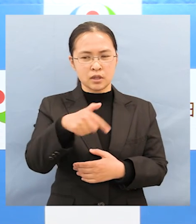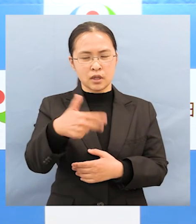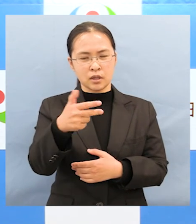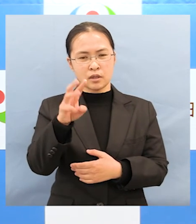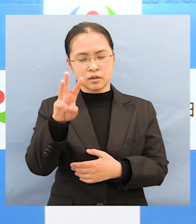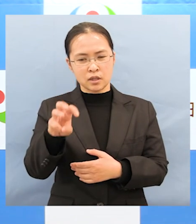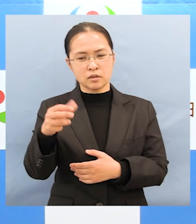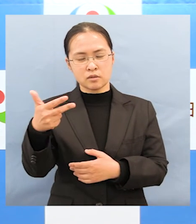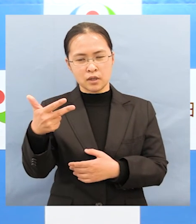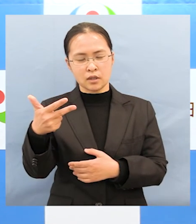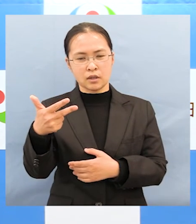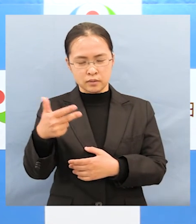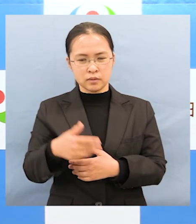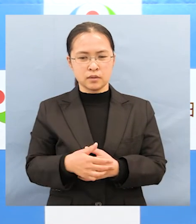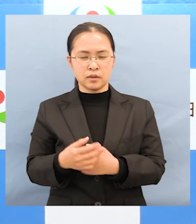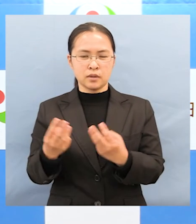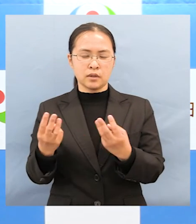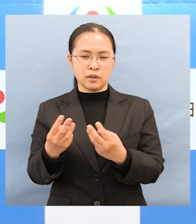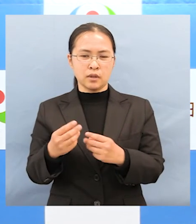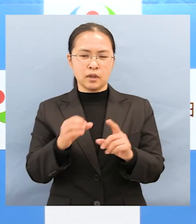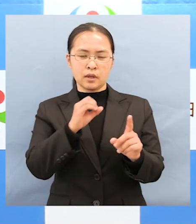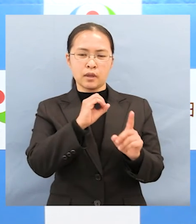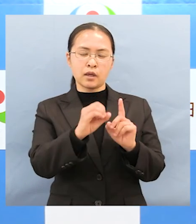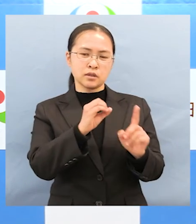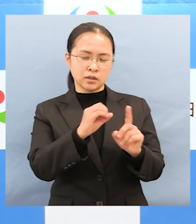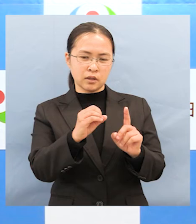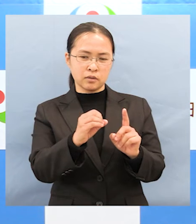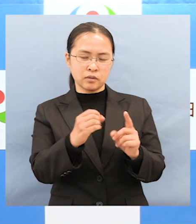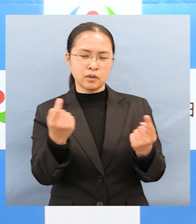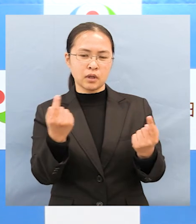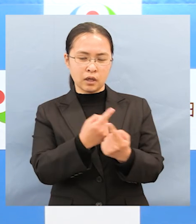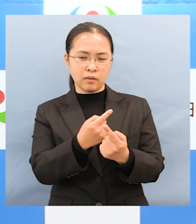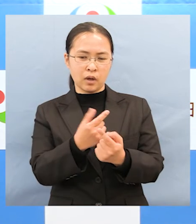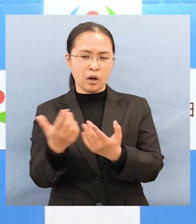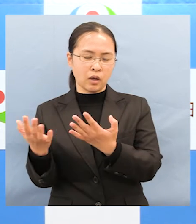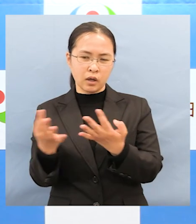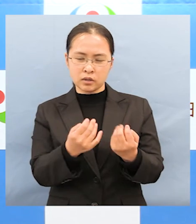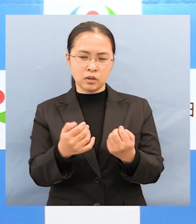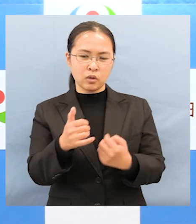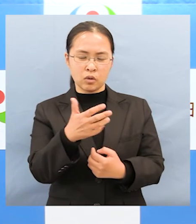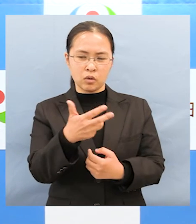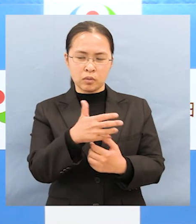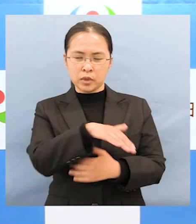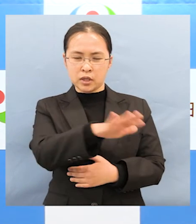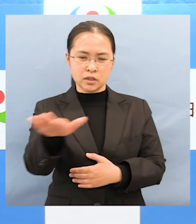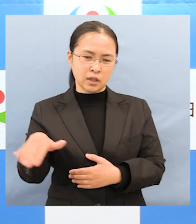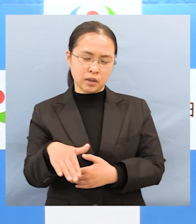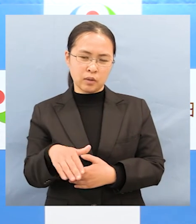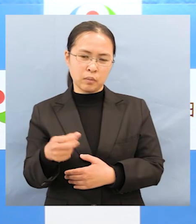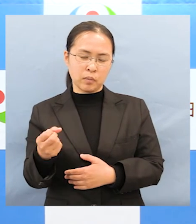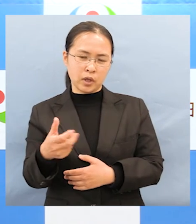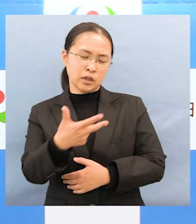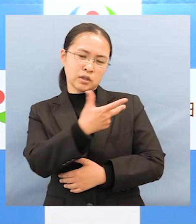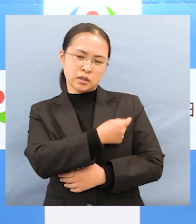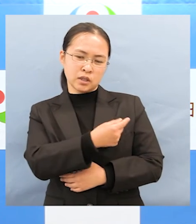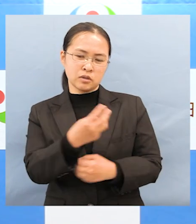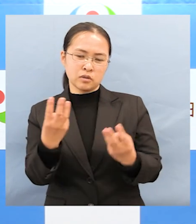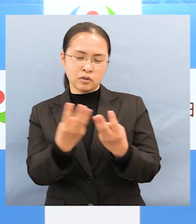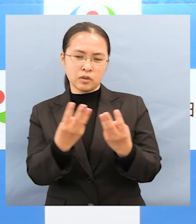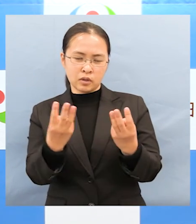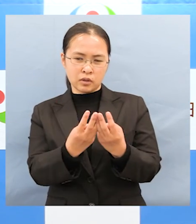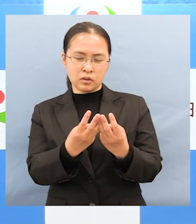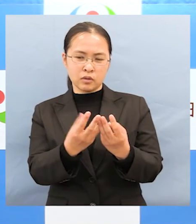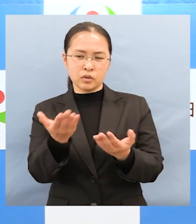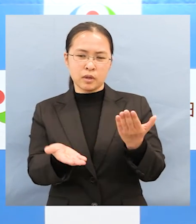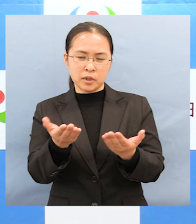1737件ということで、電子版やはり相当多くの方、多くの方といっても人数全体の数から